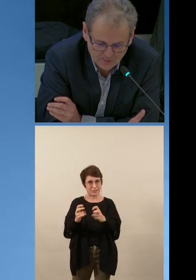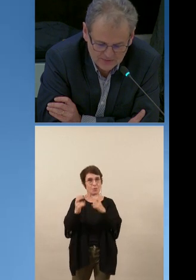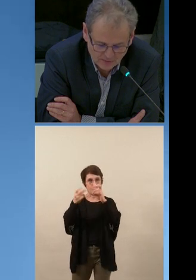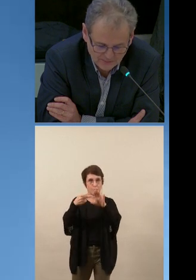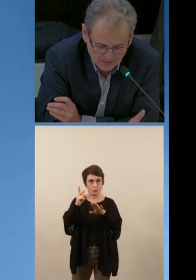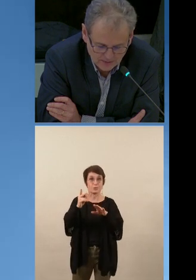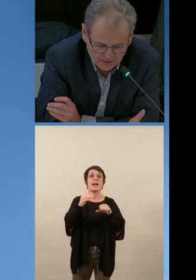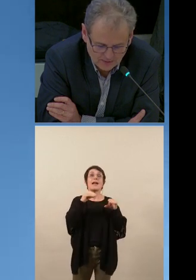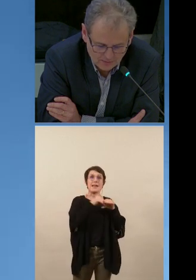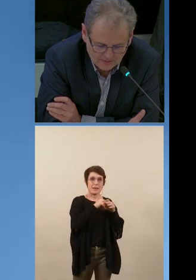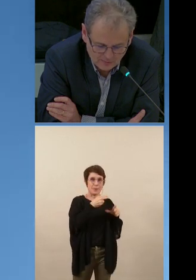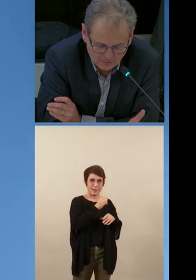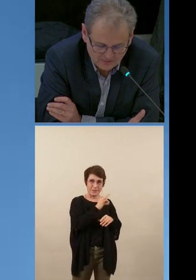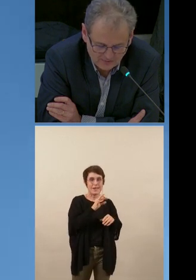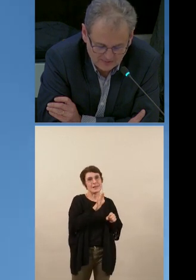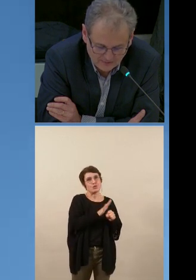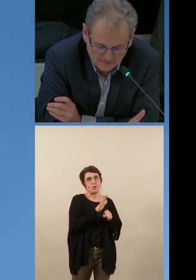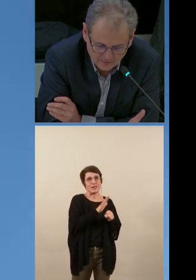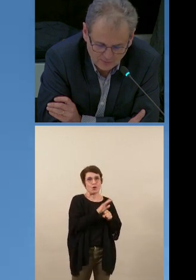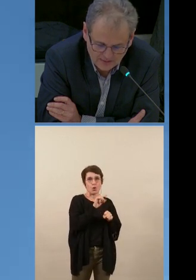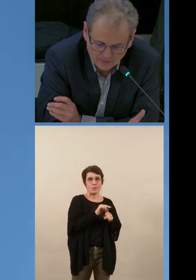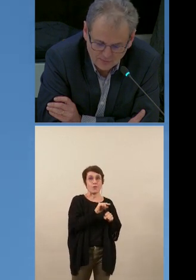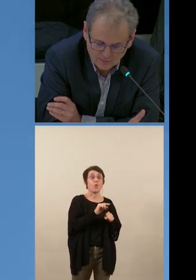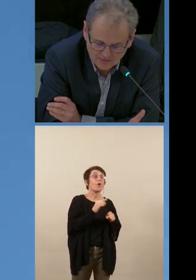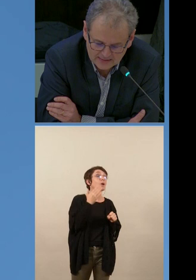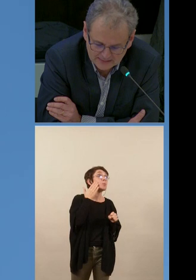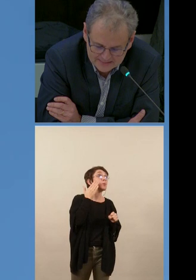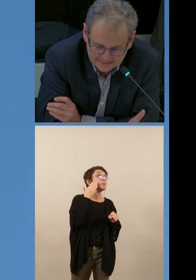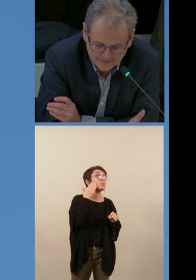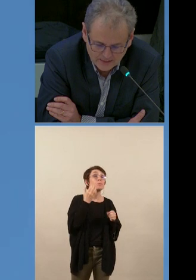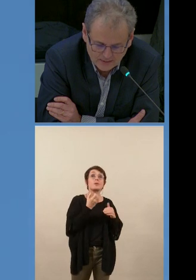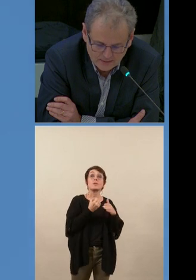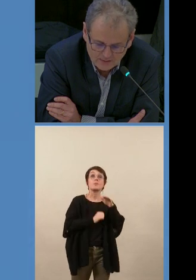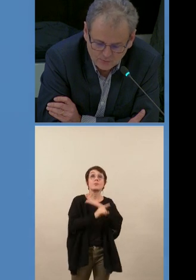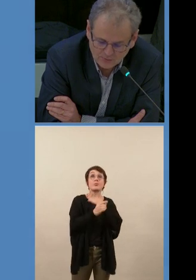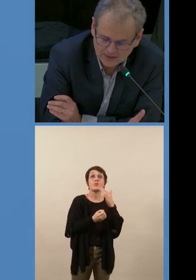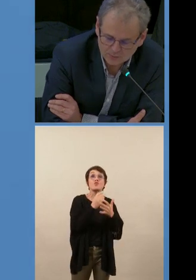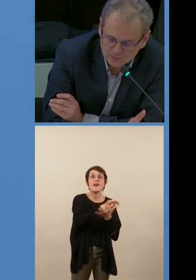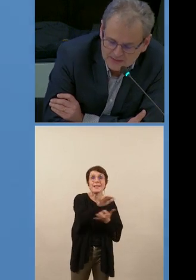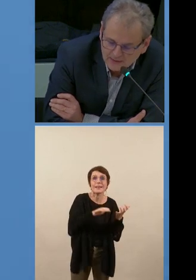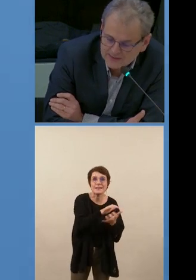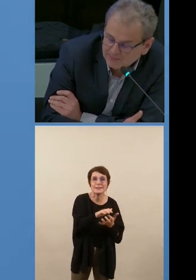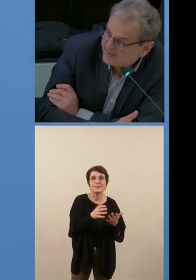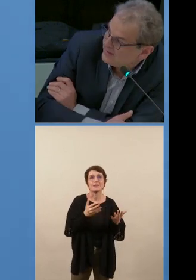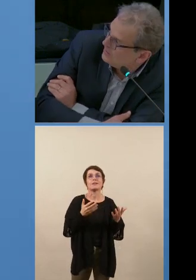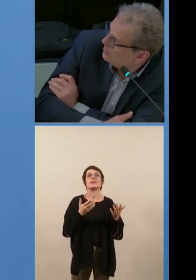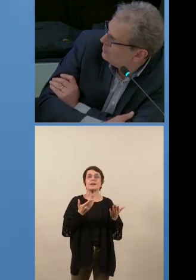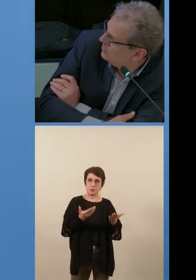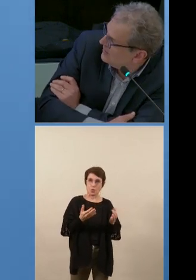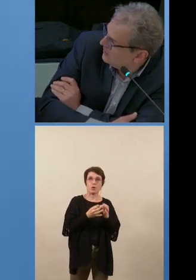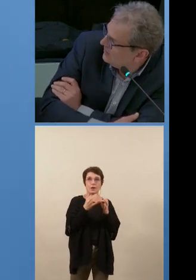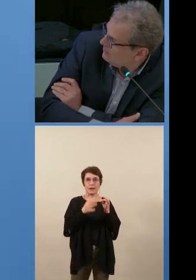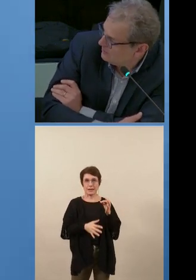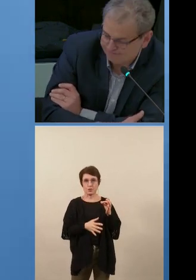net suffisant notamment pour faire face à d'éventuel nouvelle crise et tout cela conduit à une capacité de